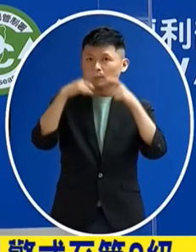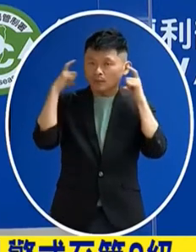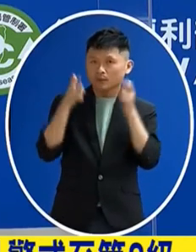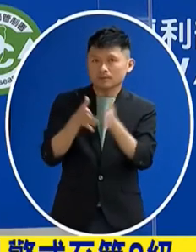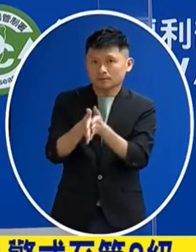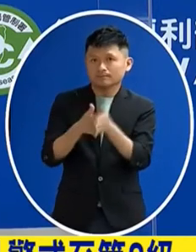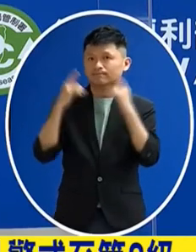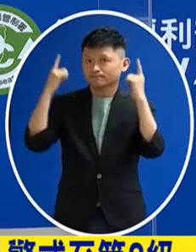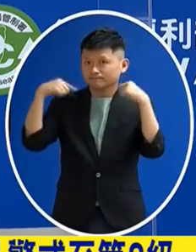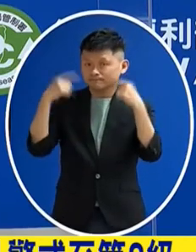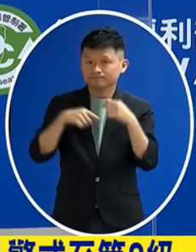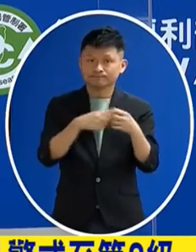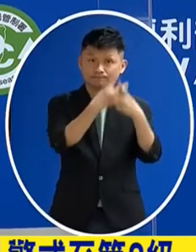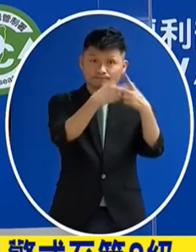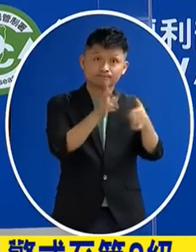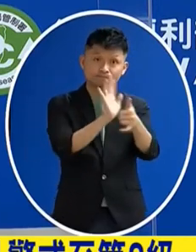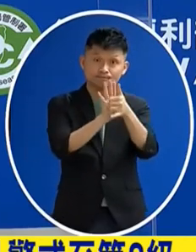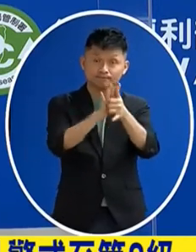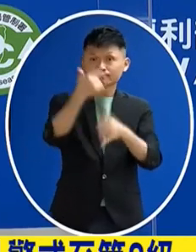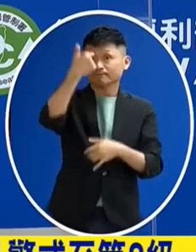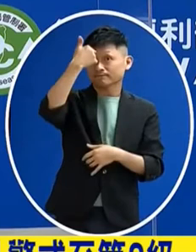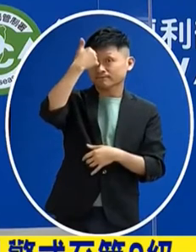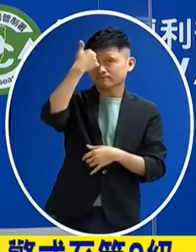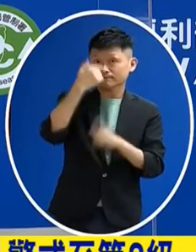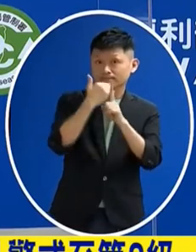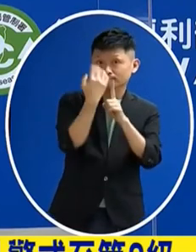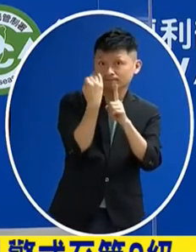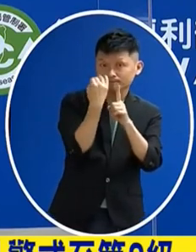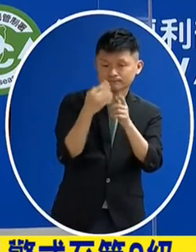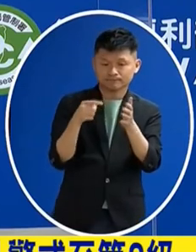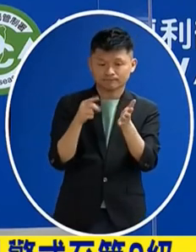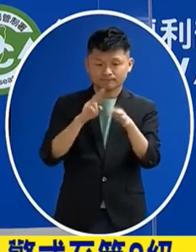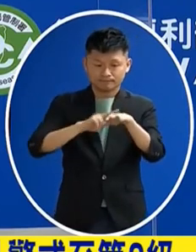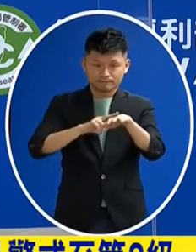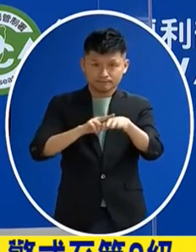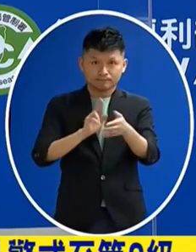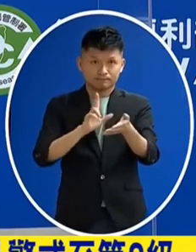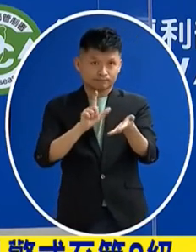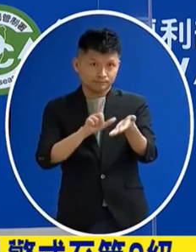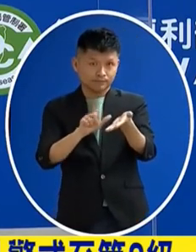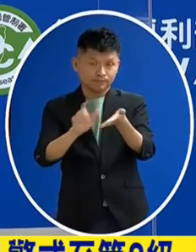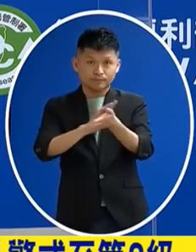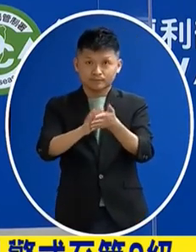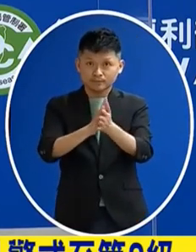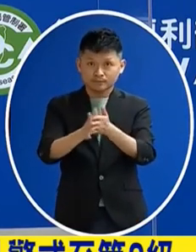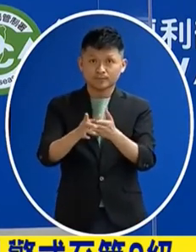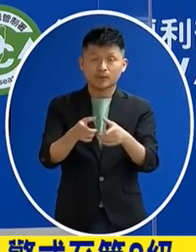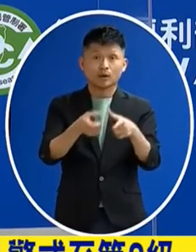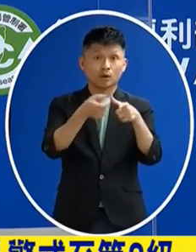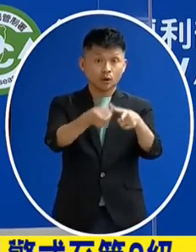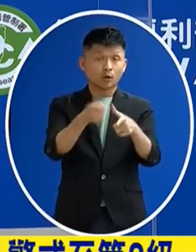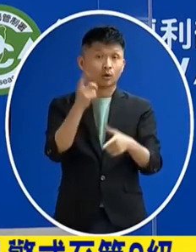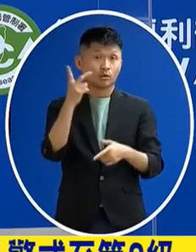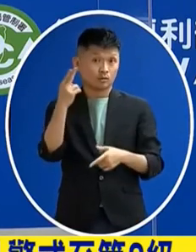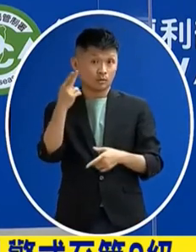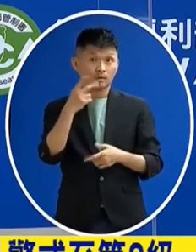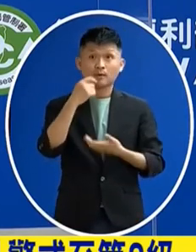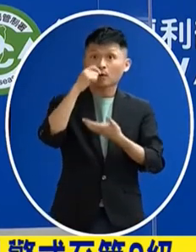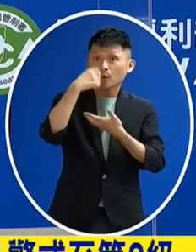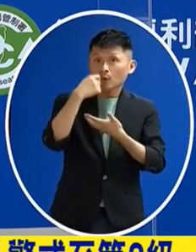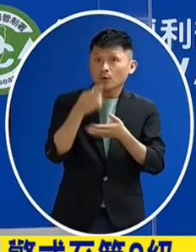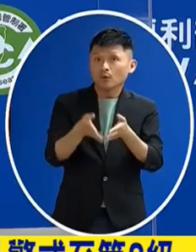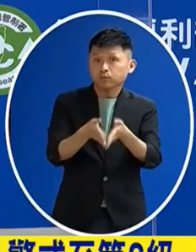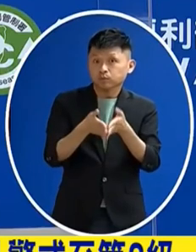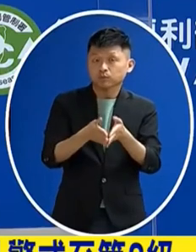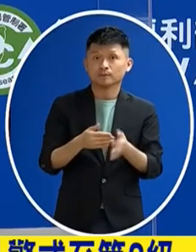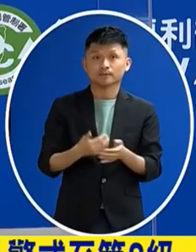手，协助顾客量测体温、手部消毒。公筷母匙等个人防护的措施，